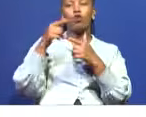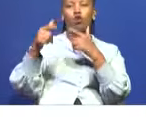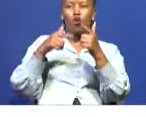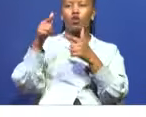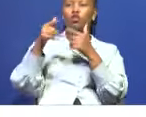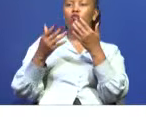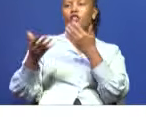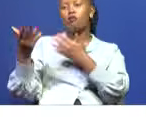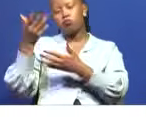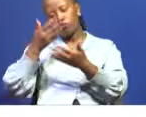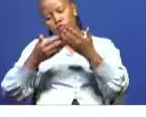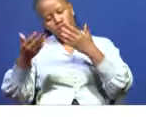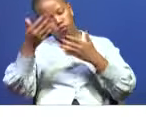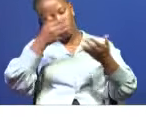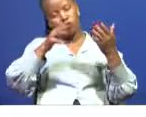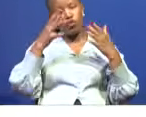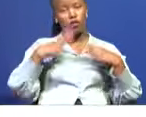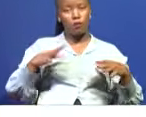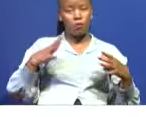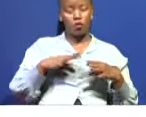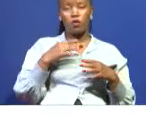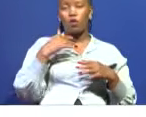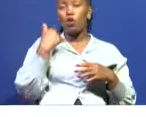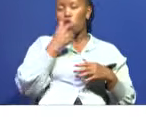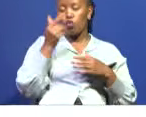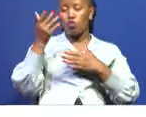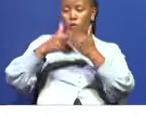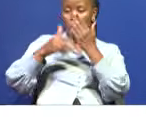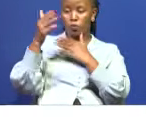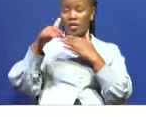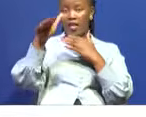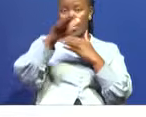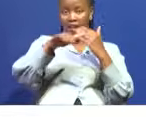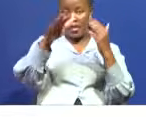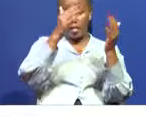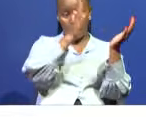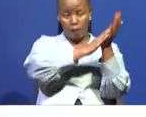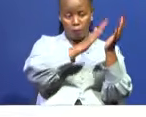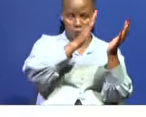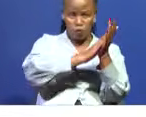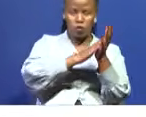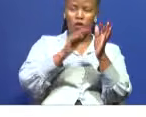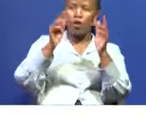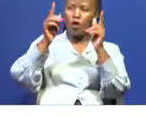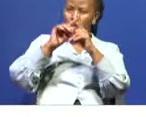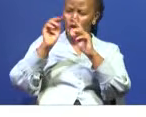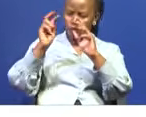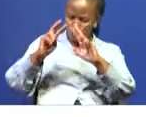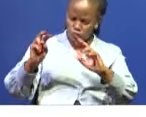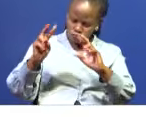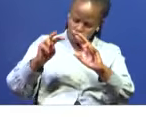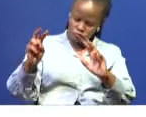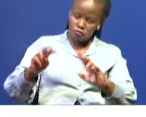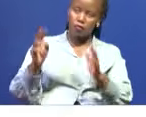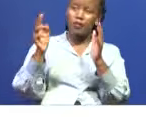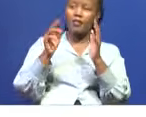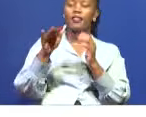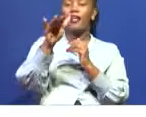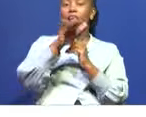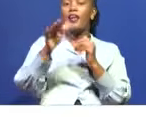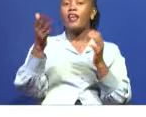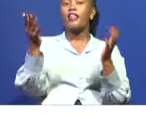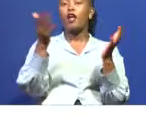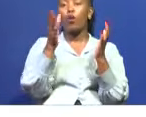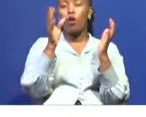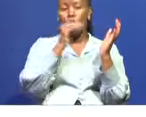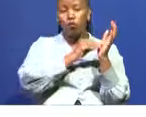zinazoishi kwenye eneo linalopendekezwa kwa ujenzi wa reli hiyo, huku wakifanya ukaguzi wa maeneo yaliyochapishwa kwenye gazeti rasmi la